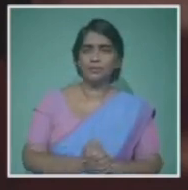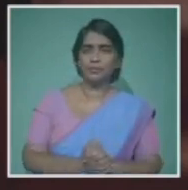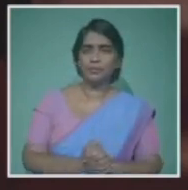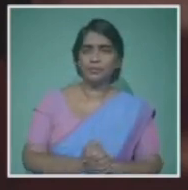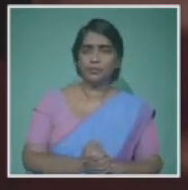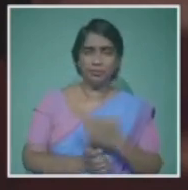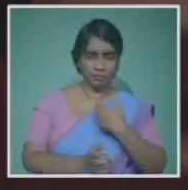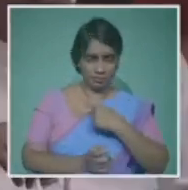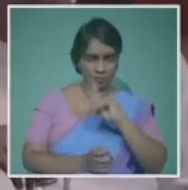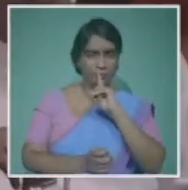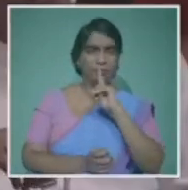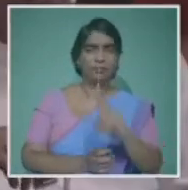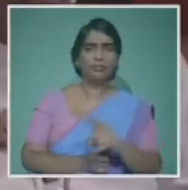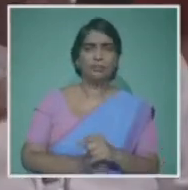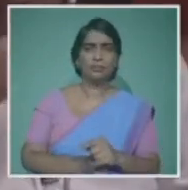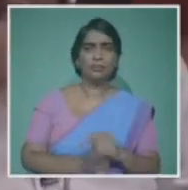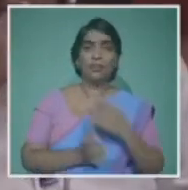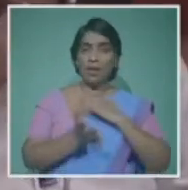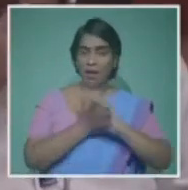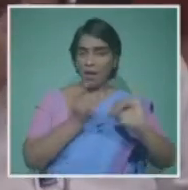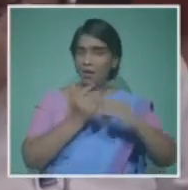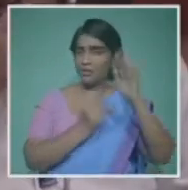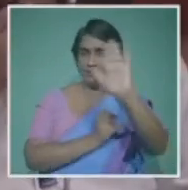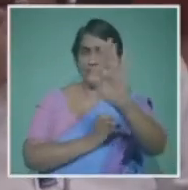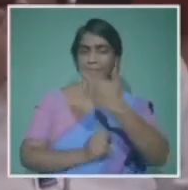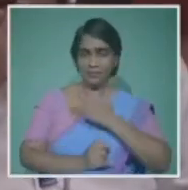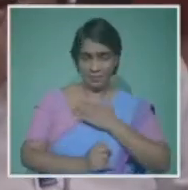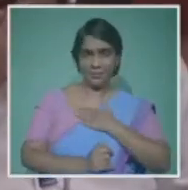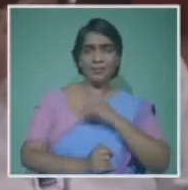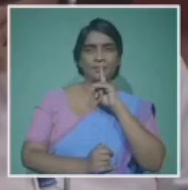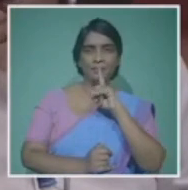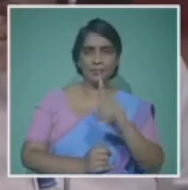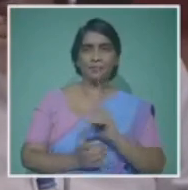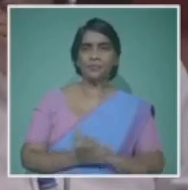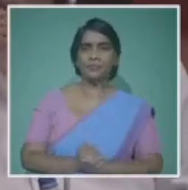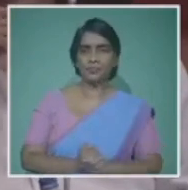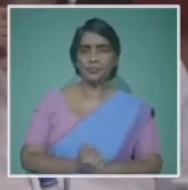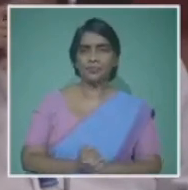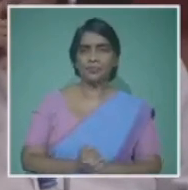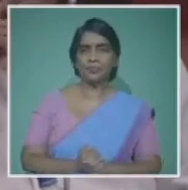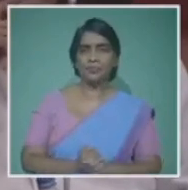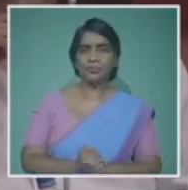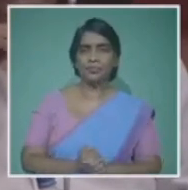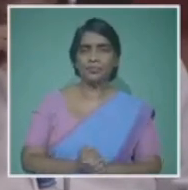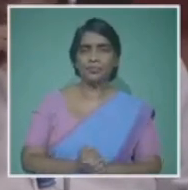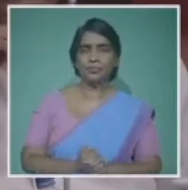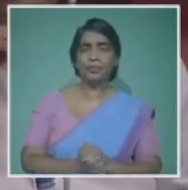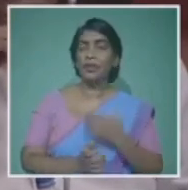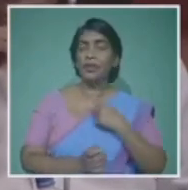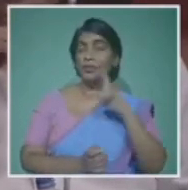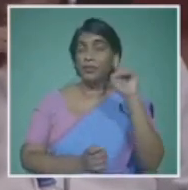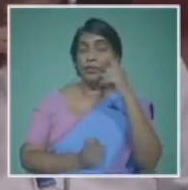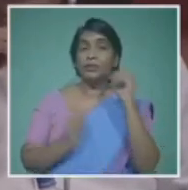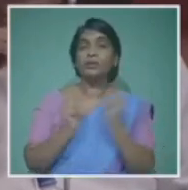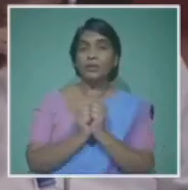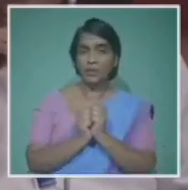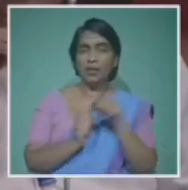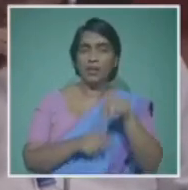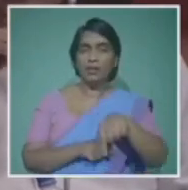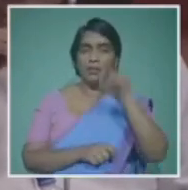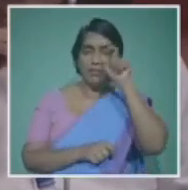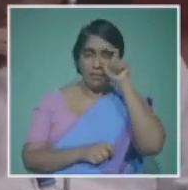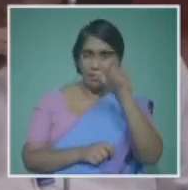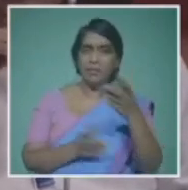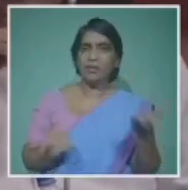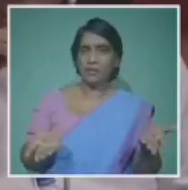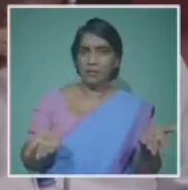Mama kian nang, dokter sahun nih, mama kian nang ku, mama kian nang. Api bukan disilam, makanya dia balan nih garu katanya agak